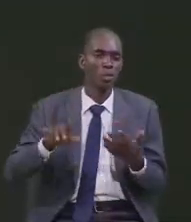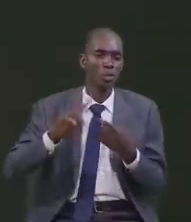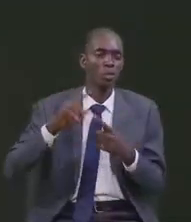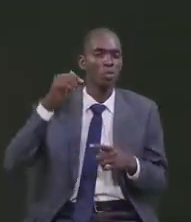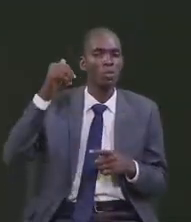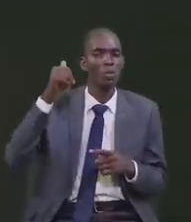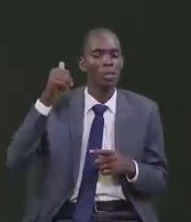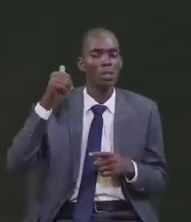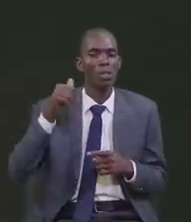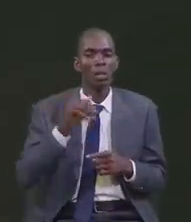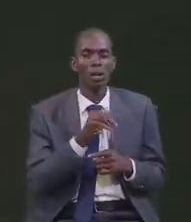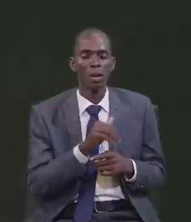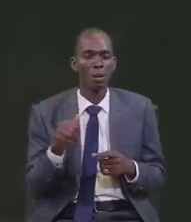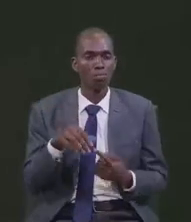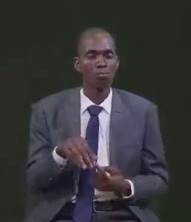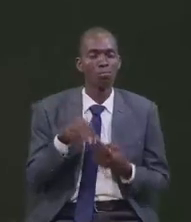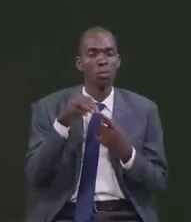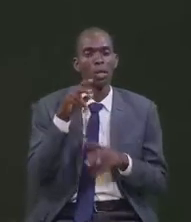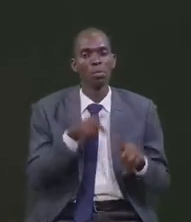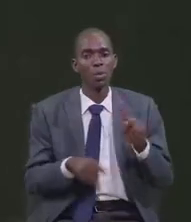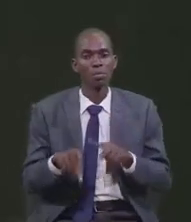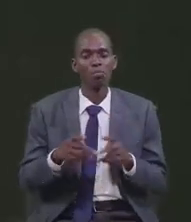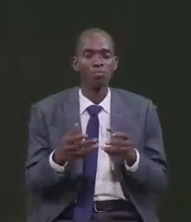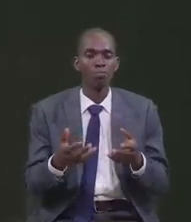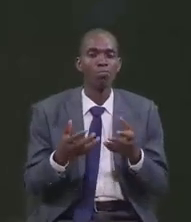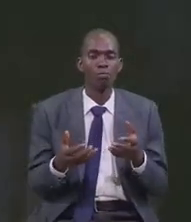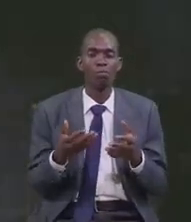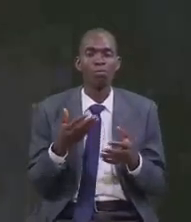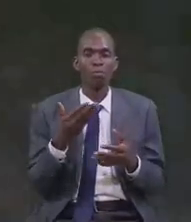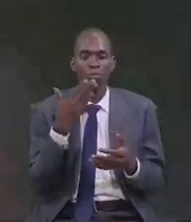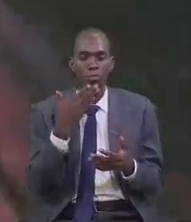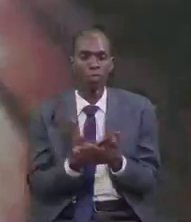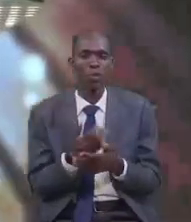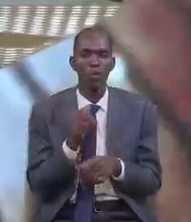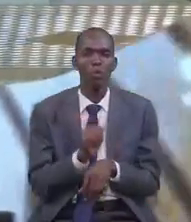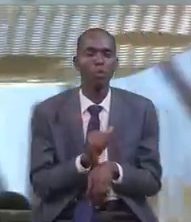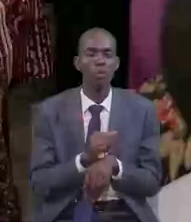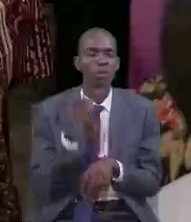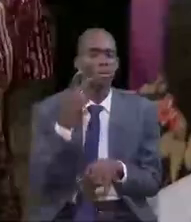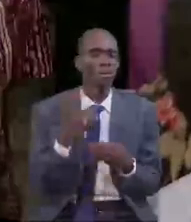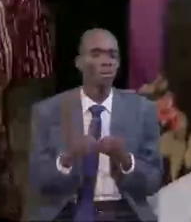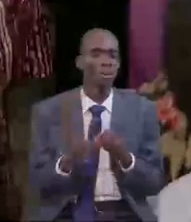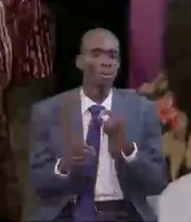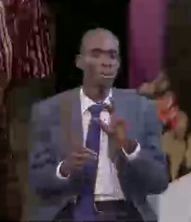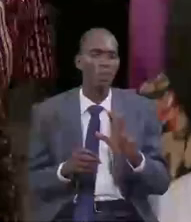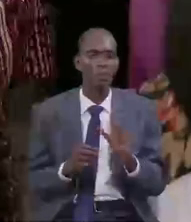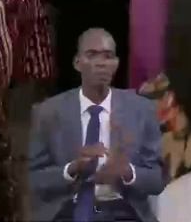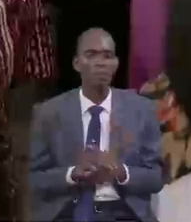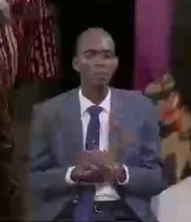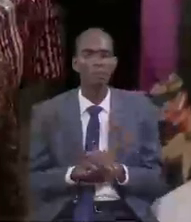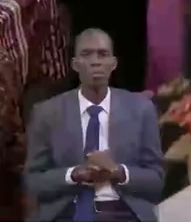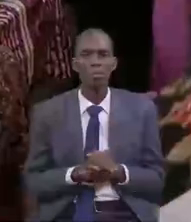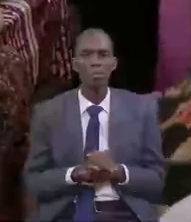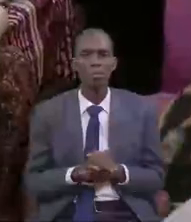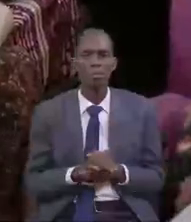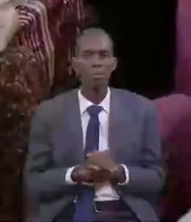purifié par lui et zélé pour les bonnes œuvres. Voilà la troisième partie ici. Les